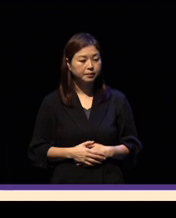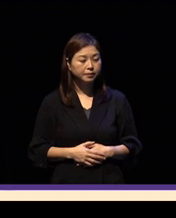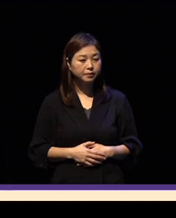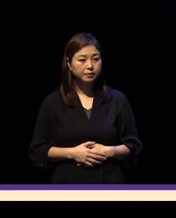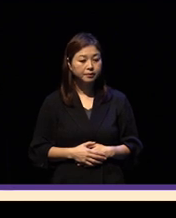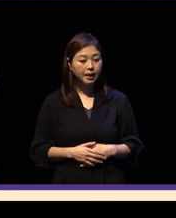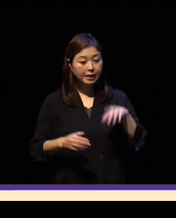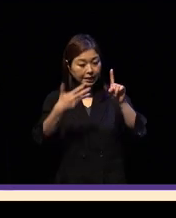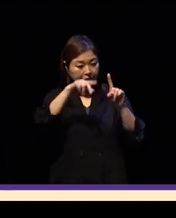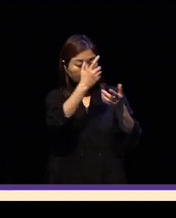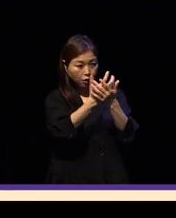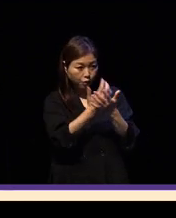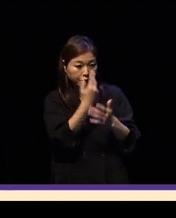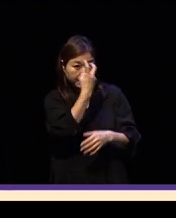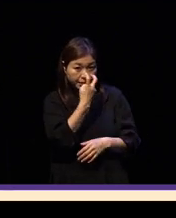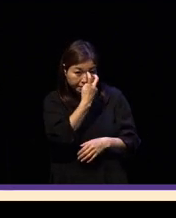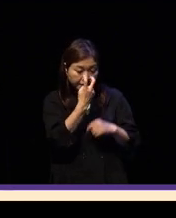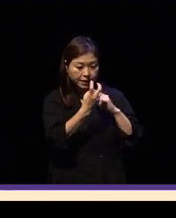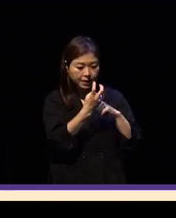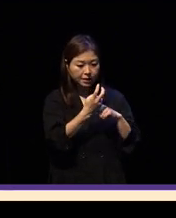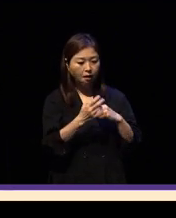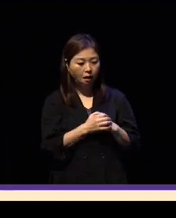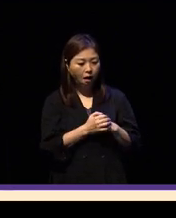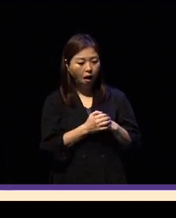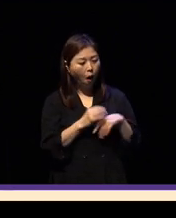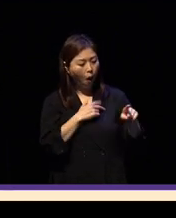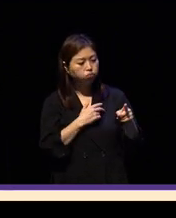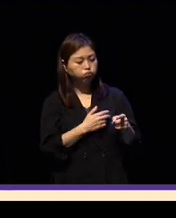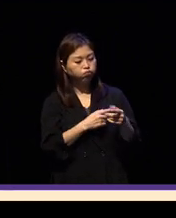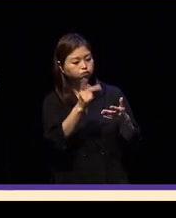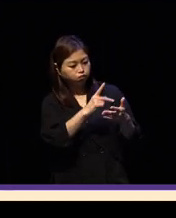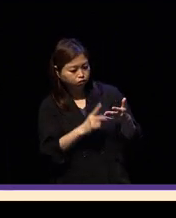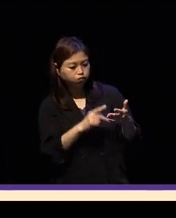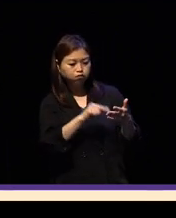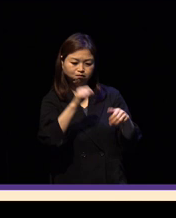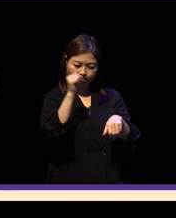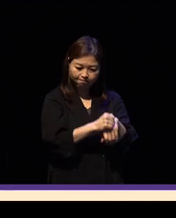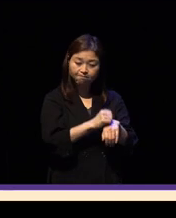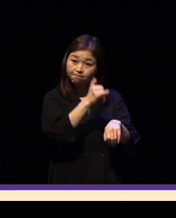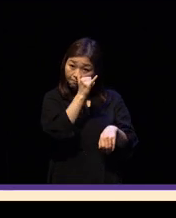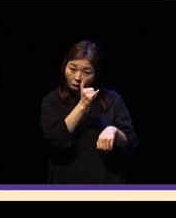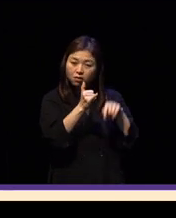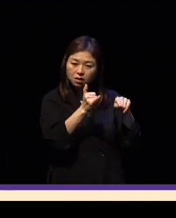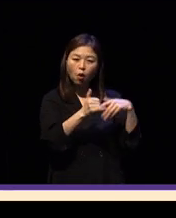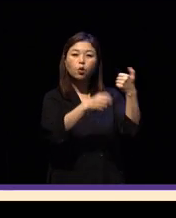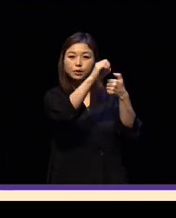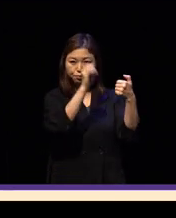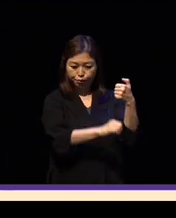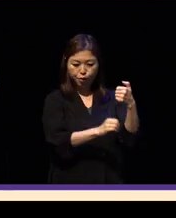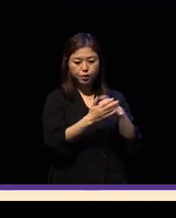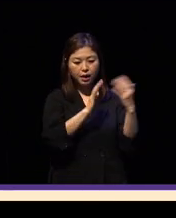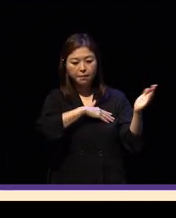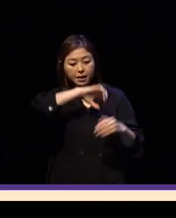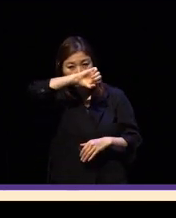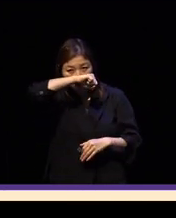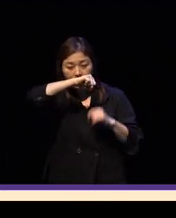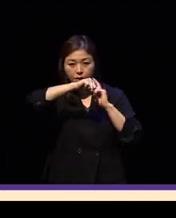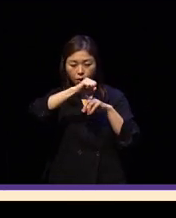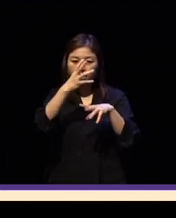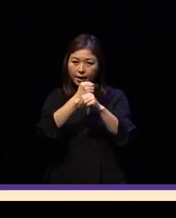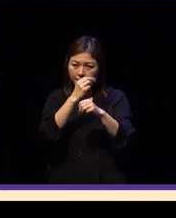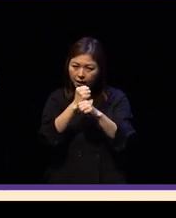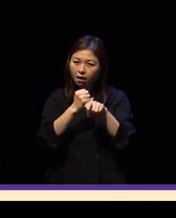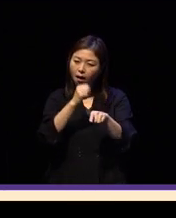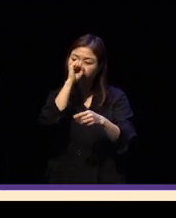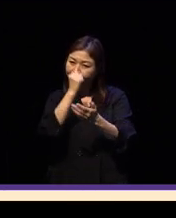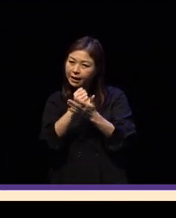그 1차 서류의 심의 기준은 작품성이 가장 중요하고요. 50% 정도, 저희 50%로 배정이 되어 있고 그 다음에 예산 및 일정 계획의